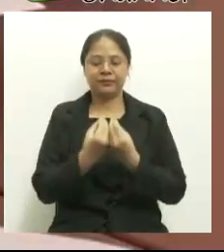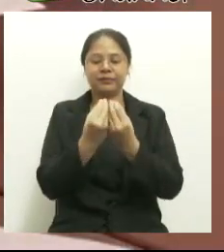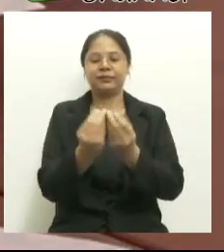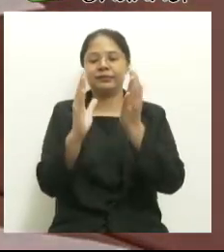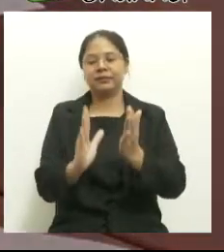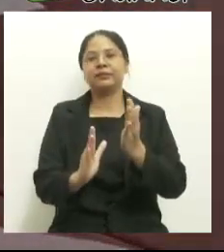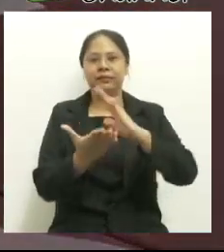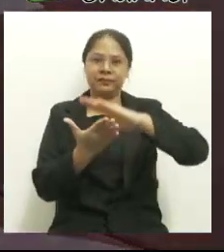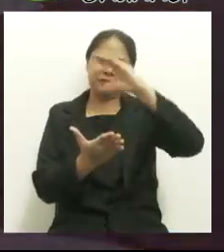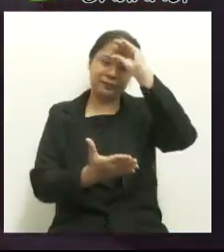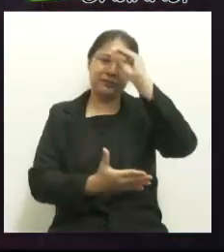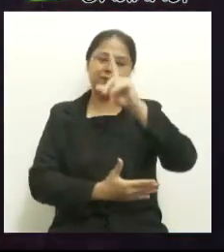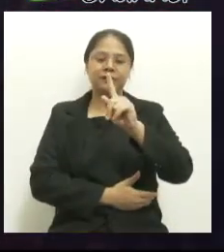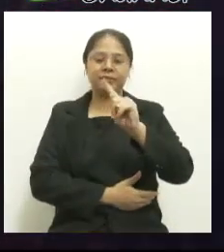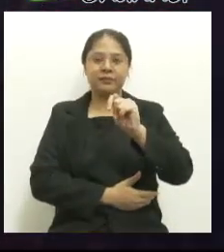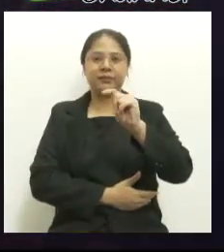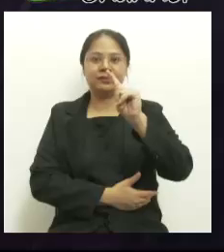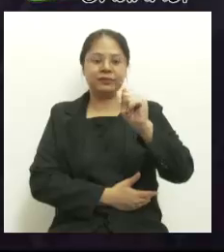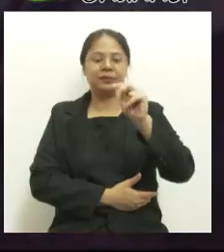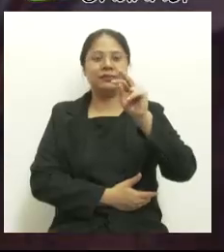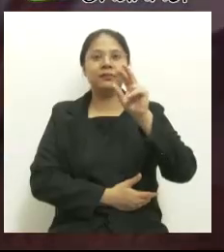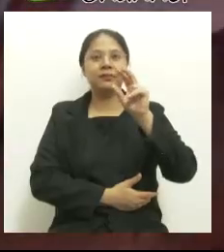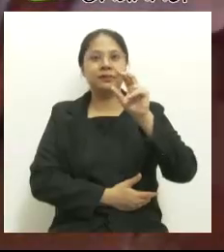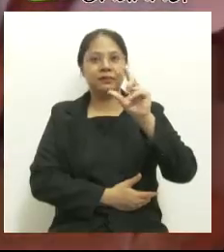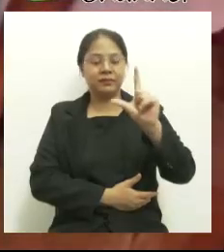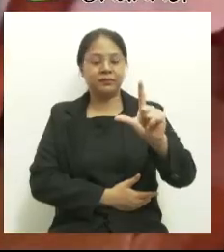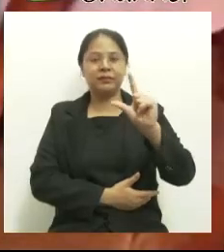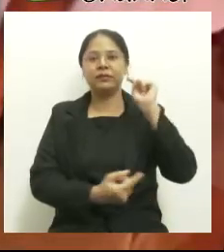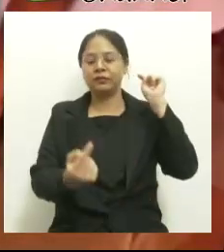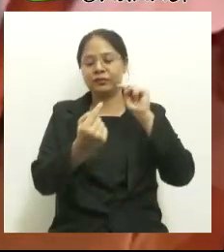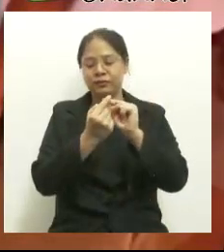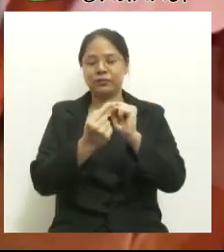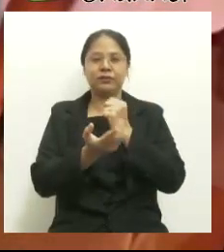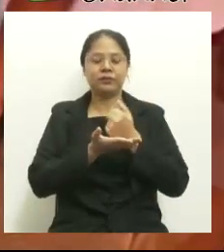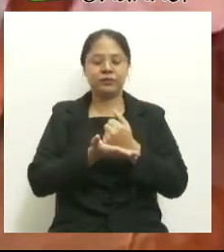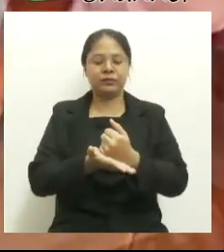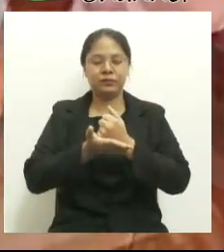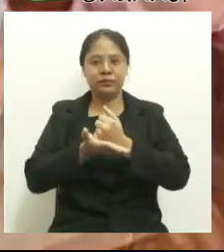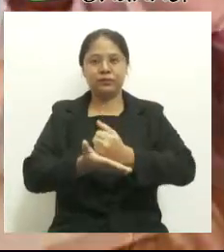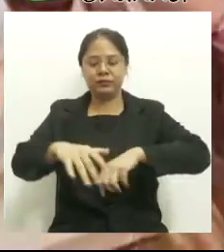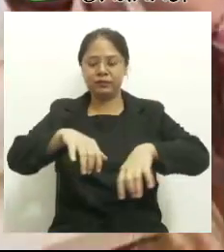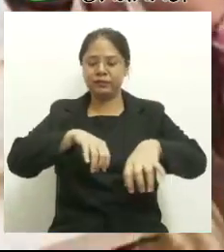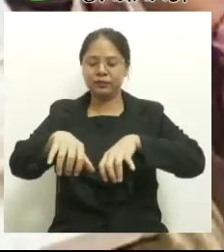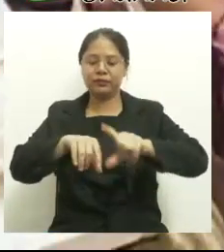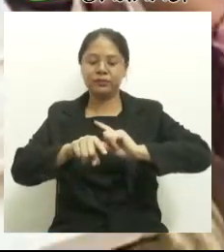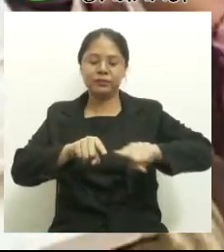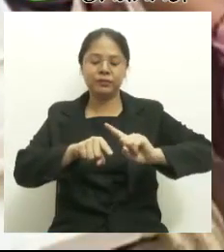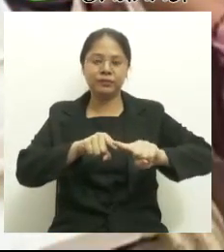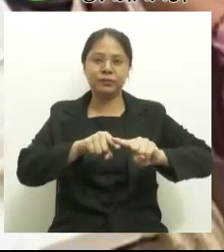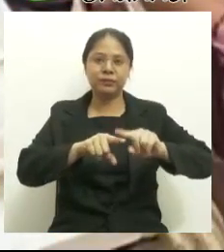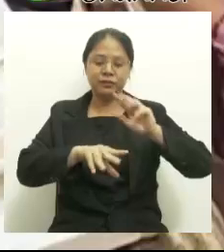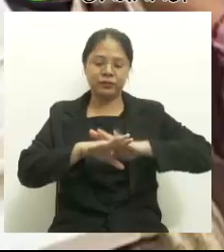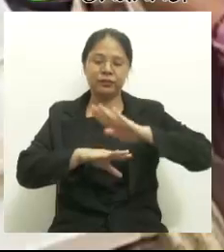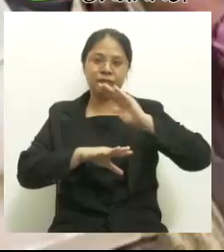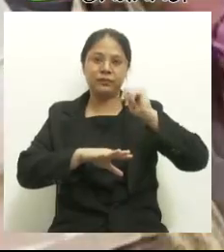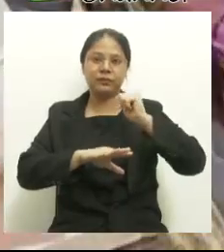รรม PBL ให้มีความรู้และทักษะในศตวรรษที่21การสนับสนุนด้านการจัดการเรียนรู้ให้มีความเชี่ยวชาญในสาขาวิ